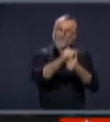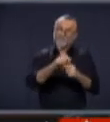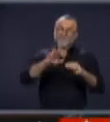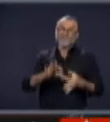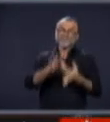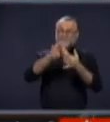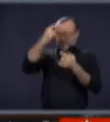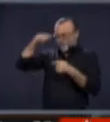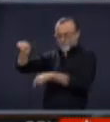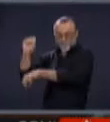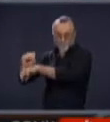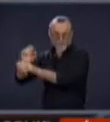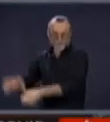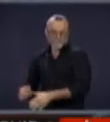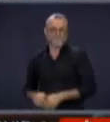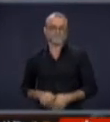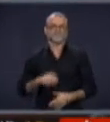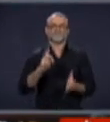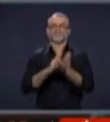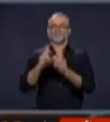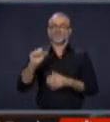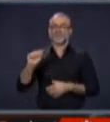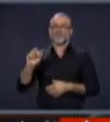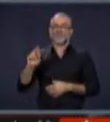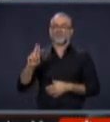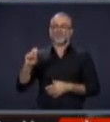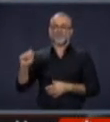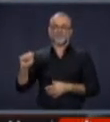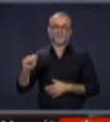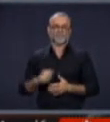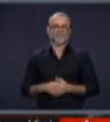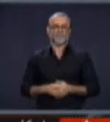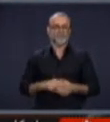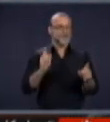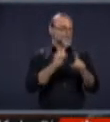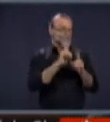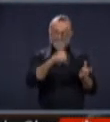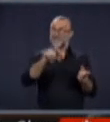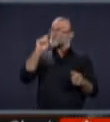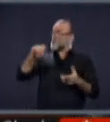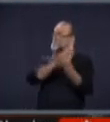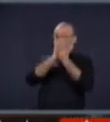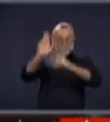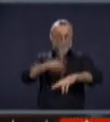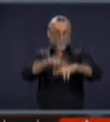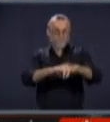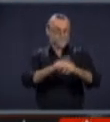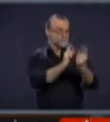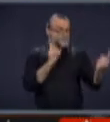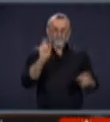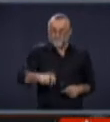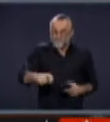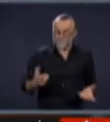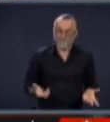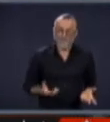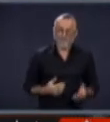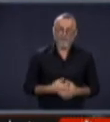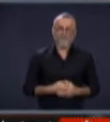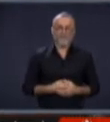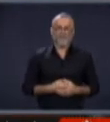particulier pour le personnel de la santé. Si je peux ajouter, les 2 mètres, ça devrait être une norme